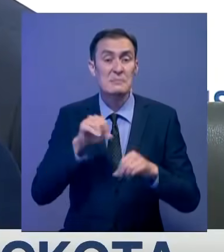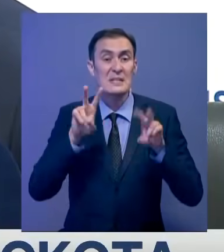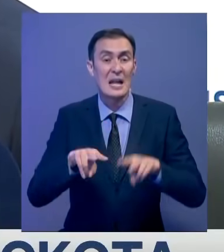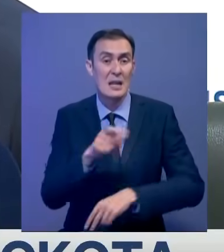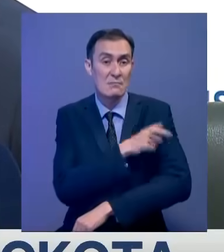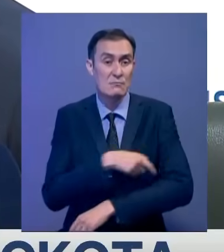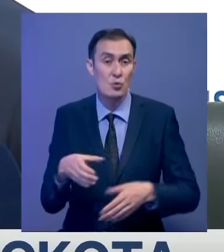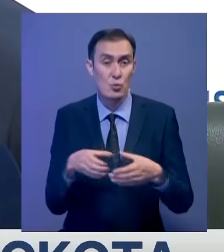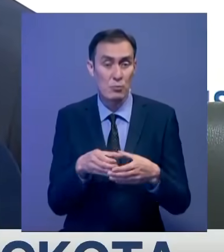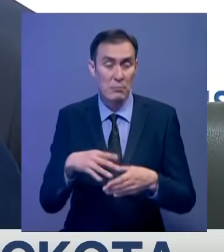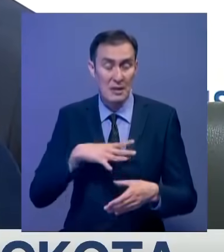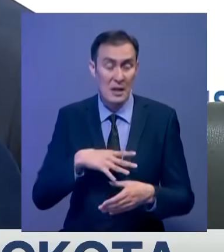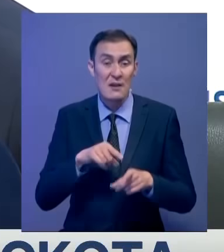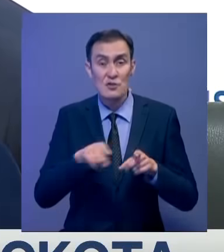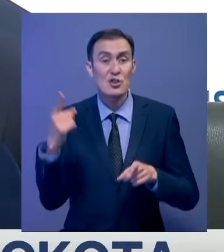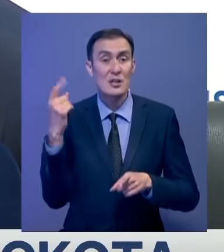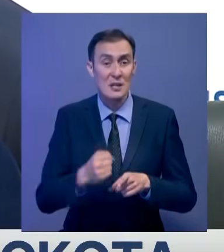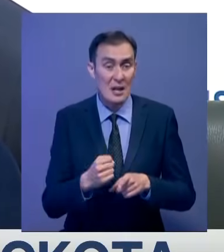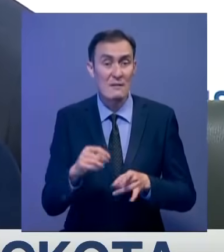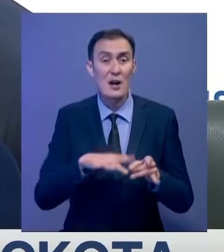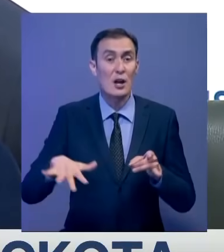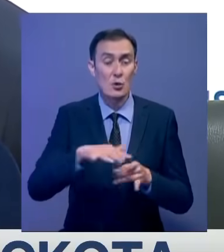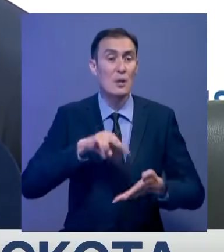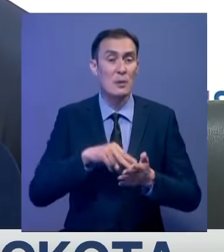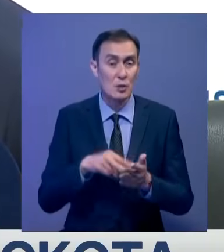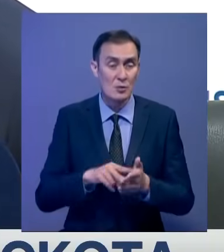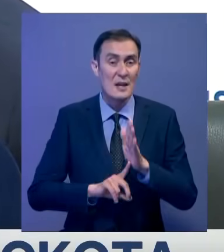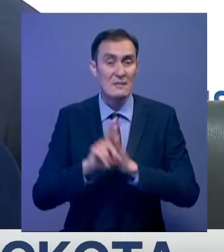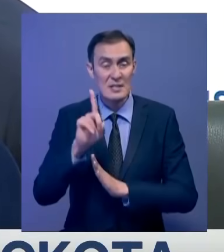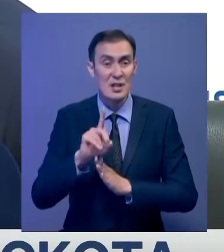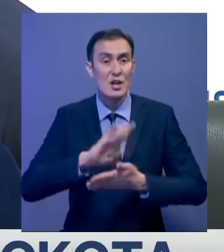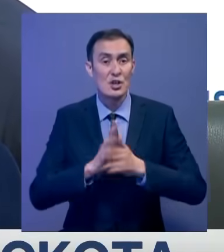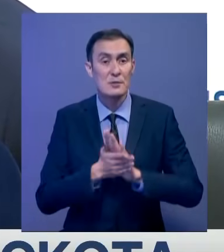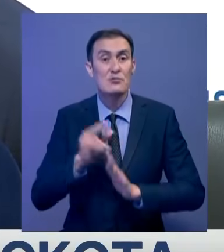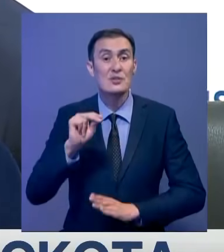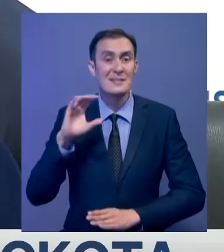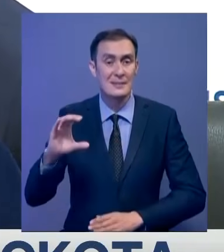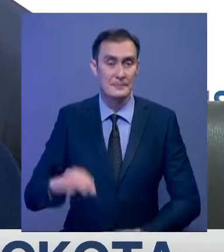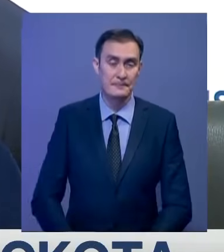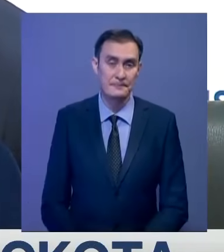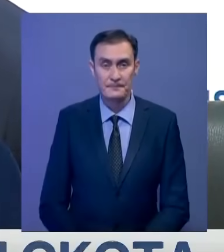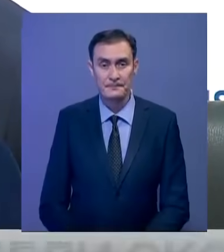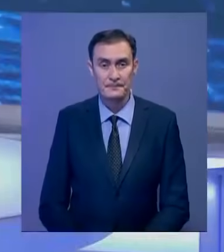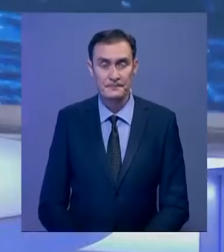специальная рабочая группа. До конца недели в Аральском районе планируется ввести режим ЧС.